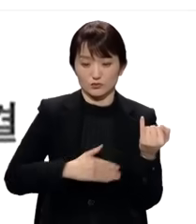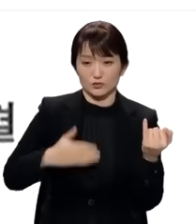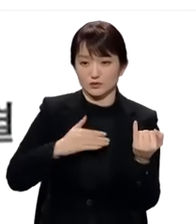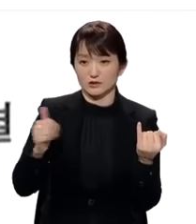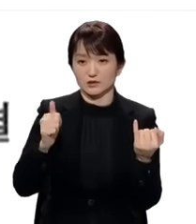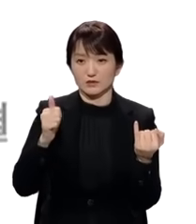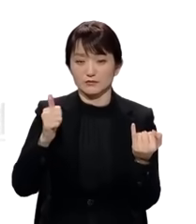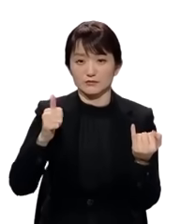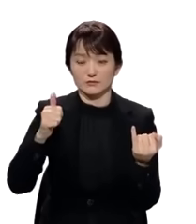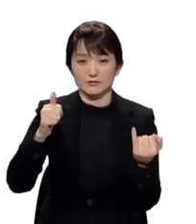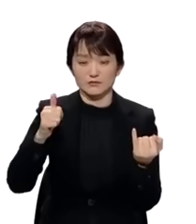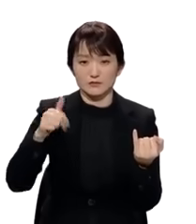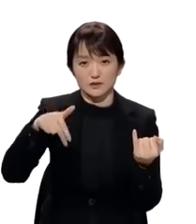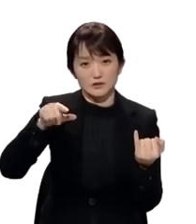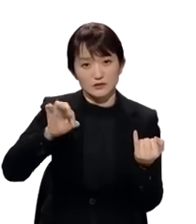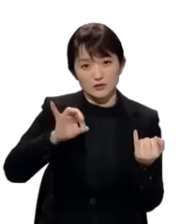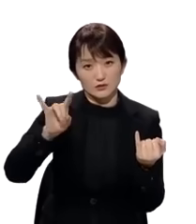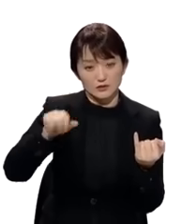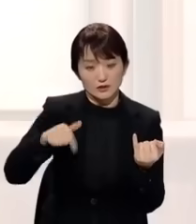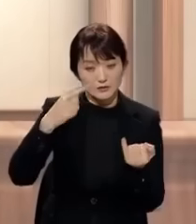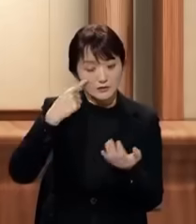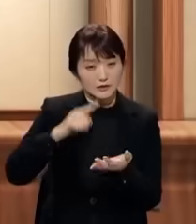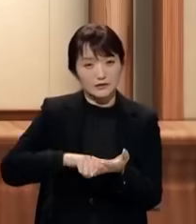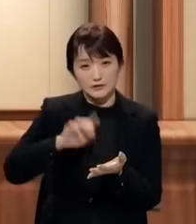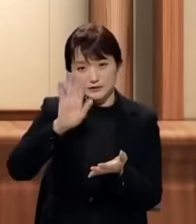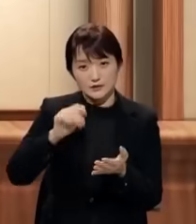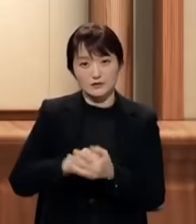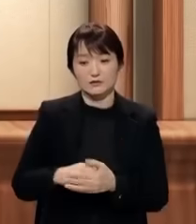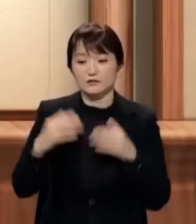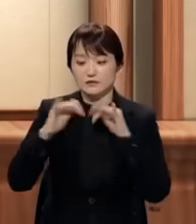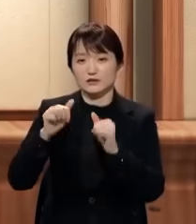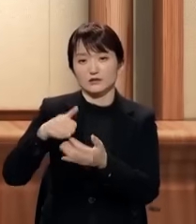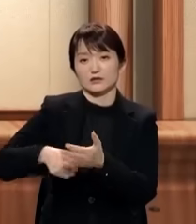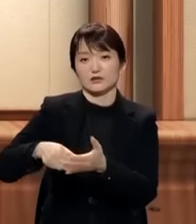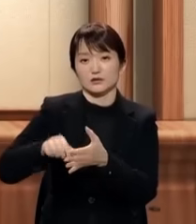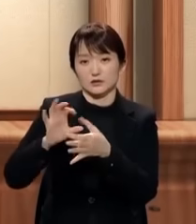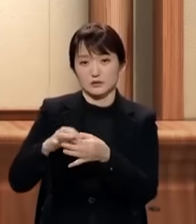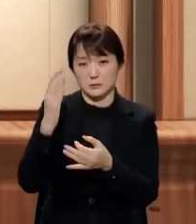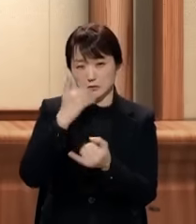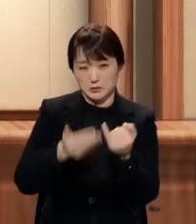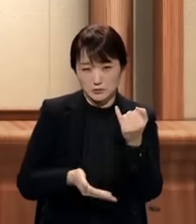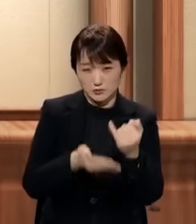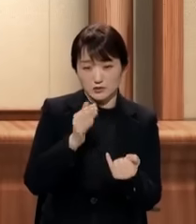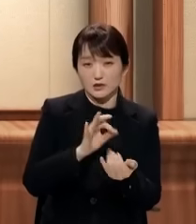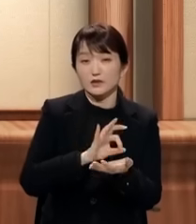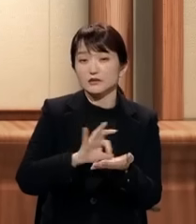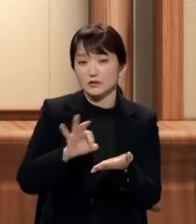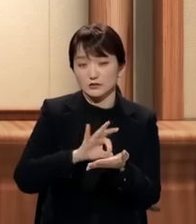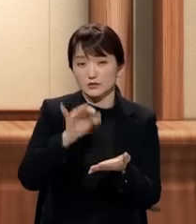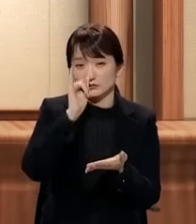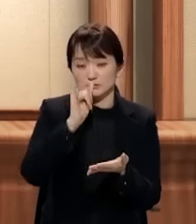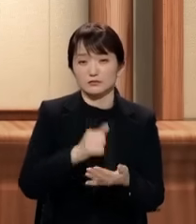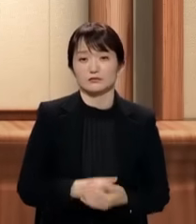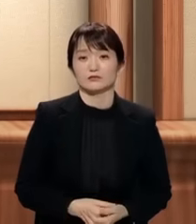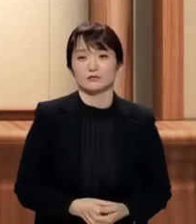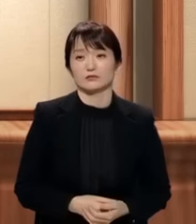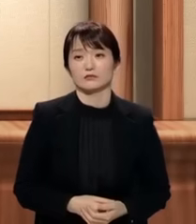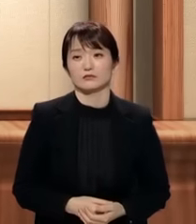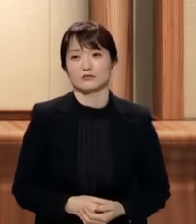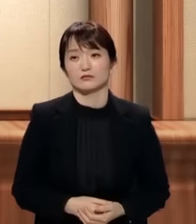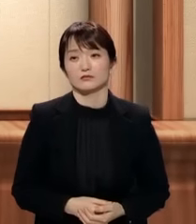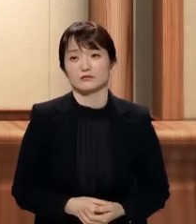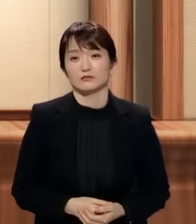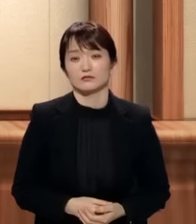DNA 전혀 검출되지 않았고 이제 성인용 기구들로 뭐 성추행이 이용됐다 뭐 이런 얘기도 했는데 그니까 이 피해자가